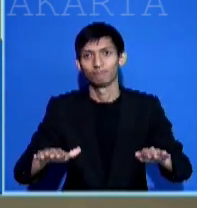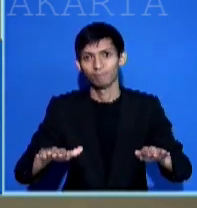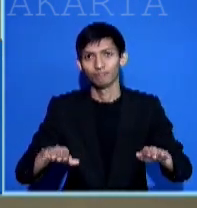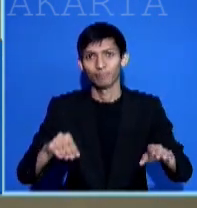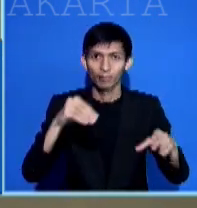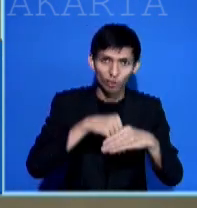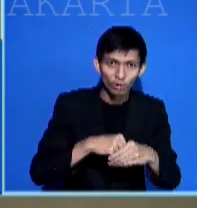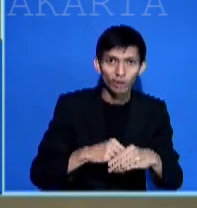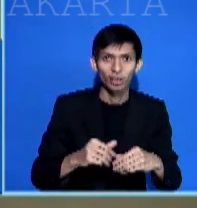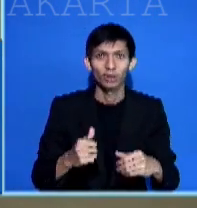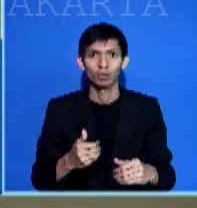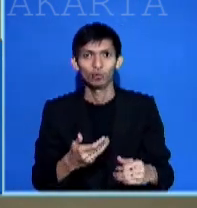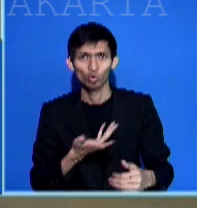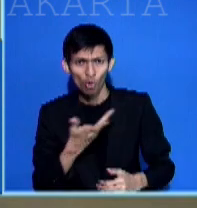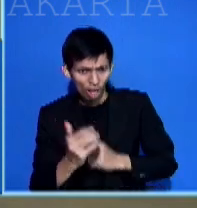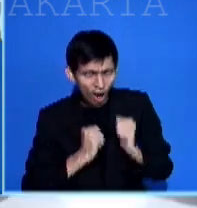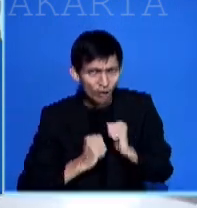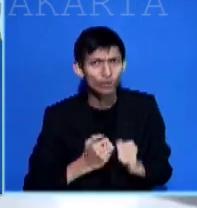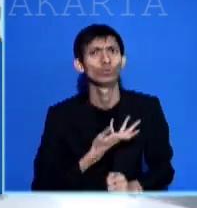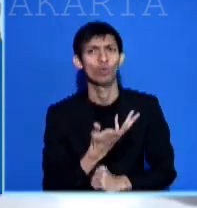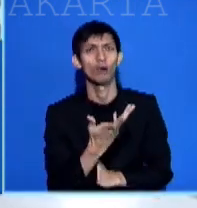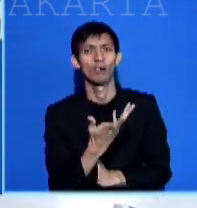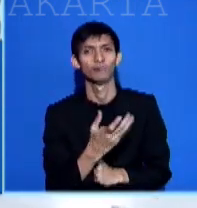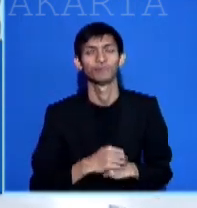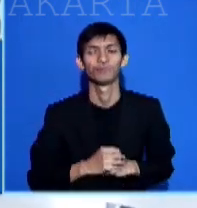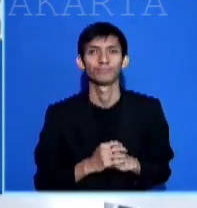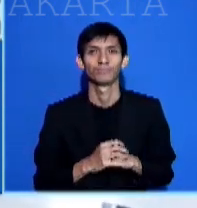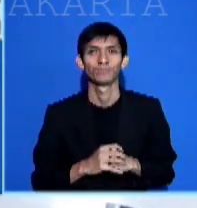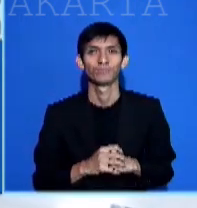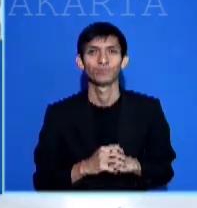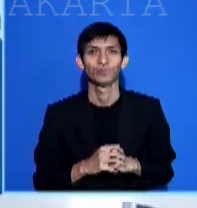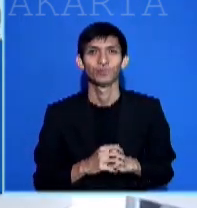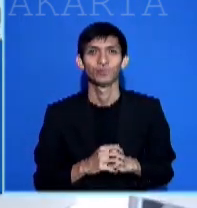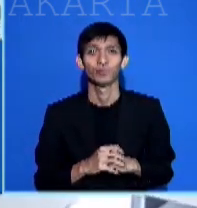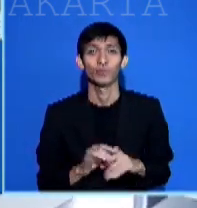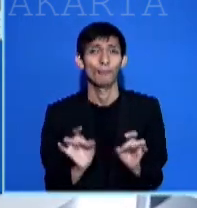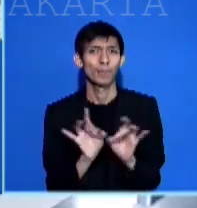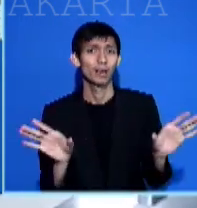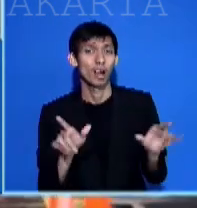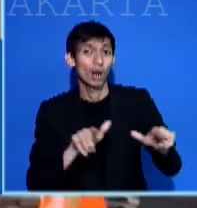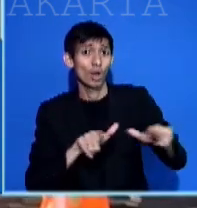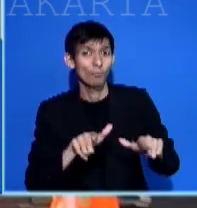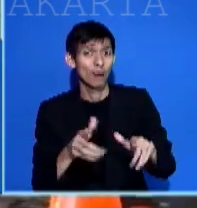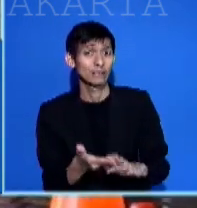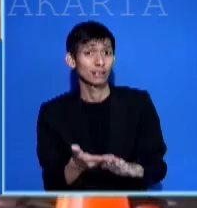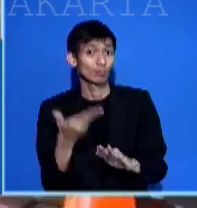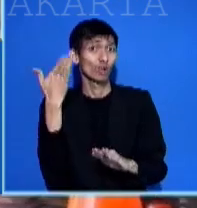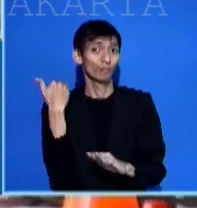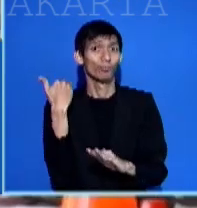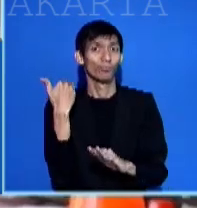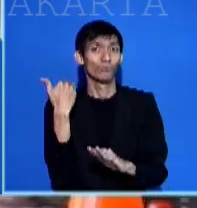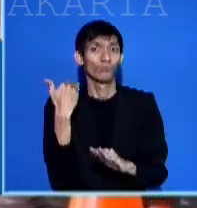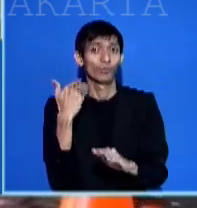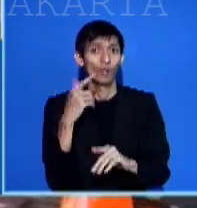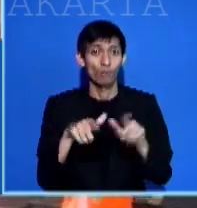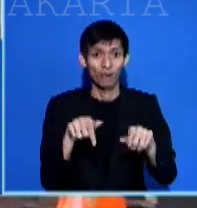menggemari lomba lari atletik meski berbeda dari lomba lari biasanya hot sprint contest yang merupakan